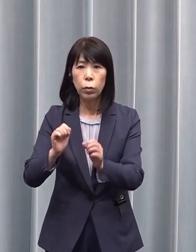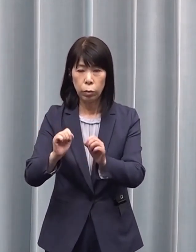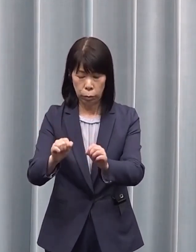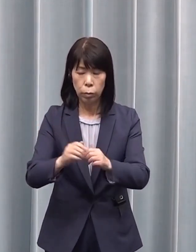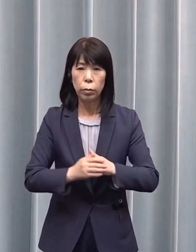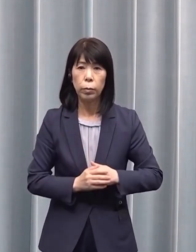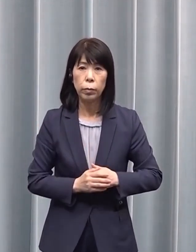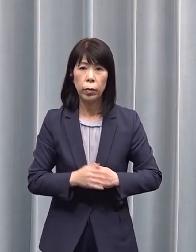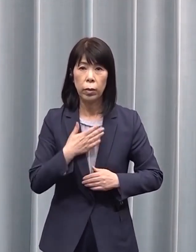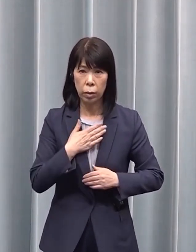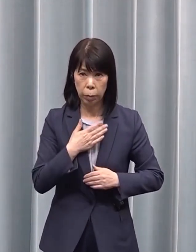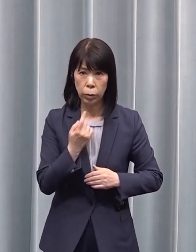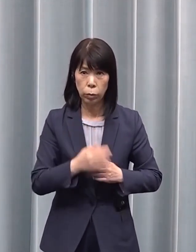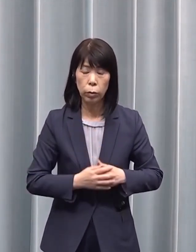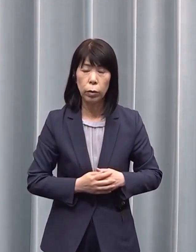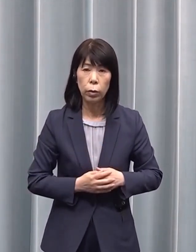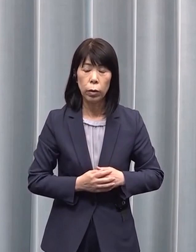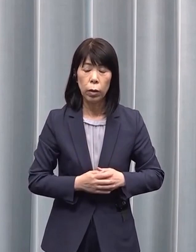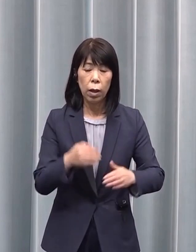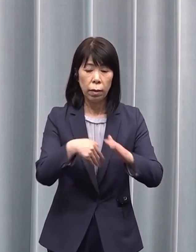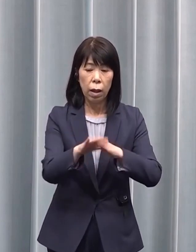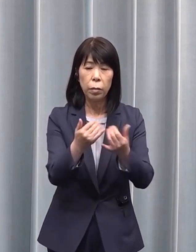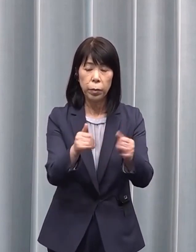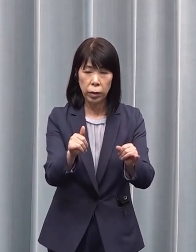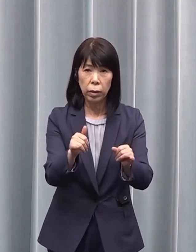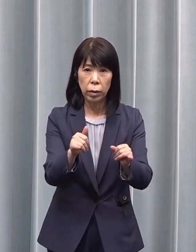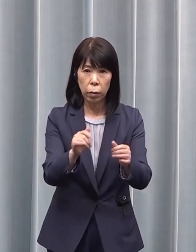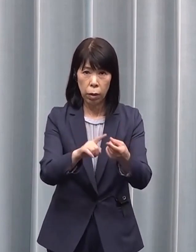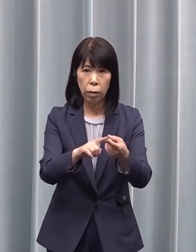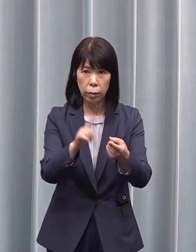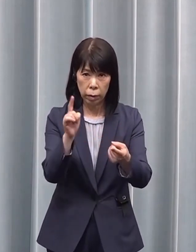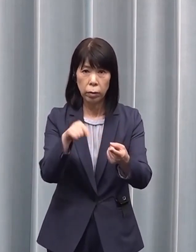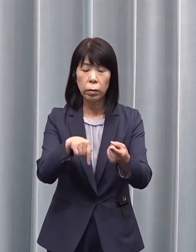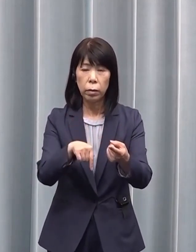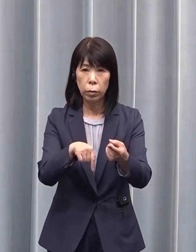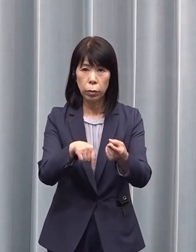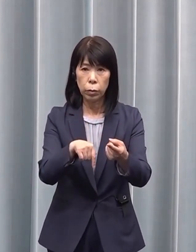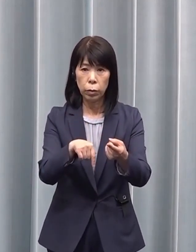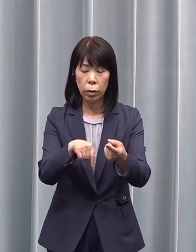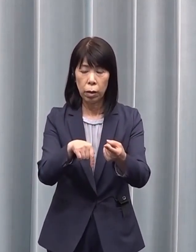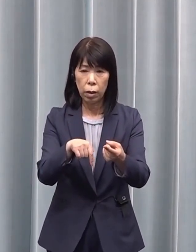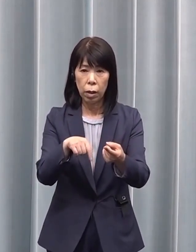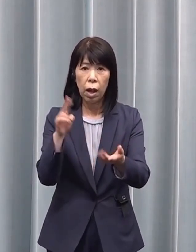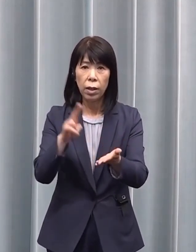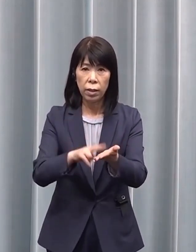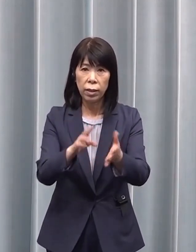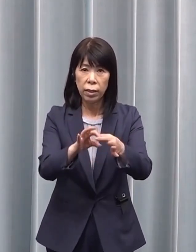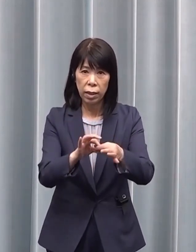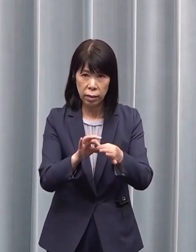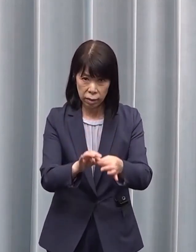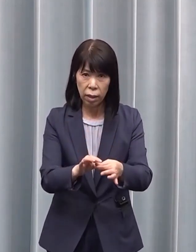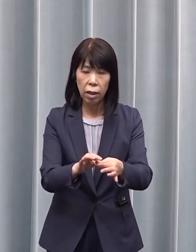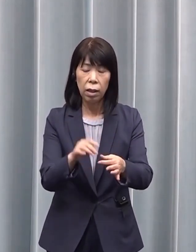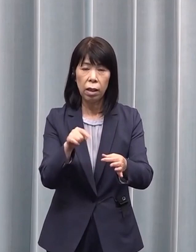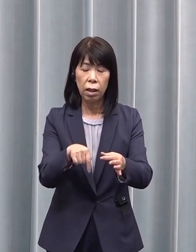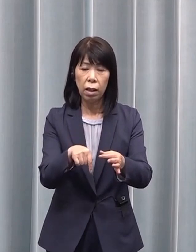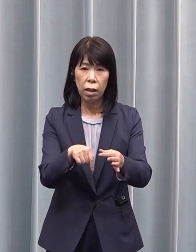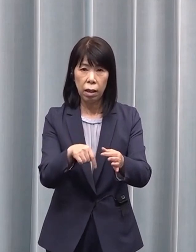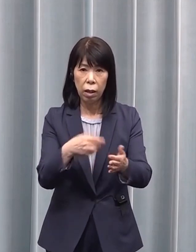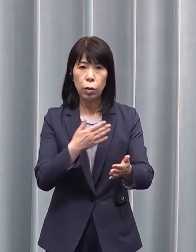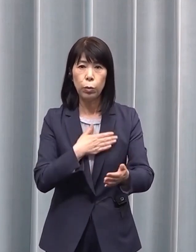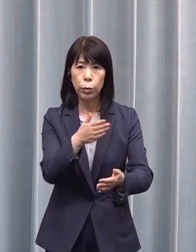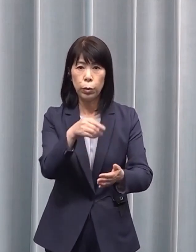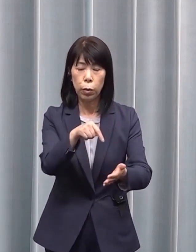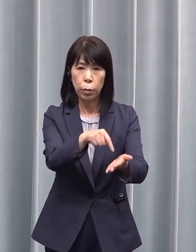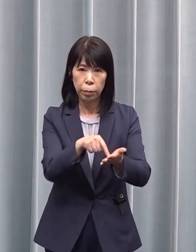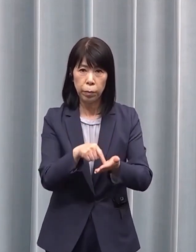。さらに難民に当たらないとの判断に不服があれば、裁判所に訴えを提起し、司法の判断を受け